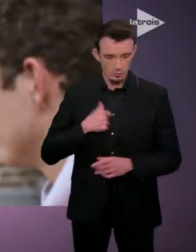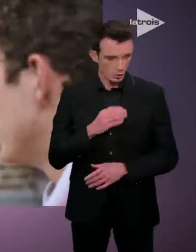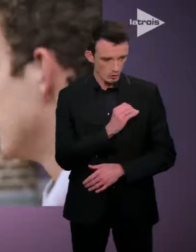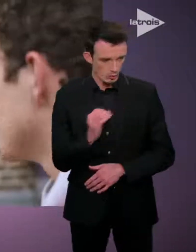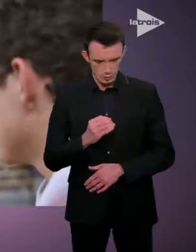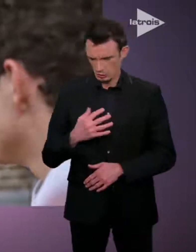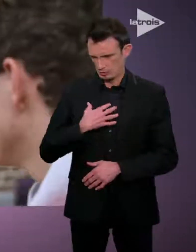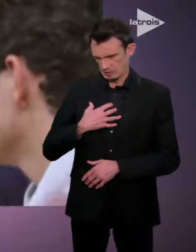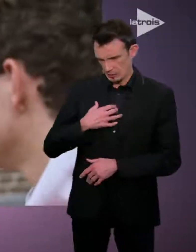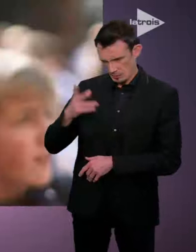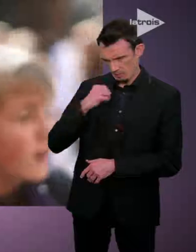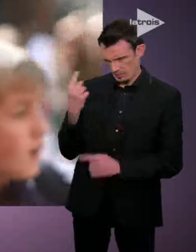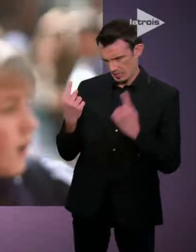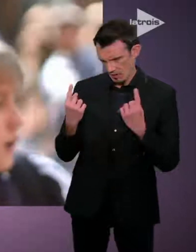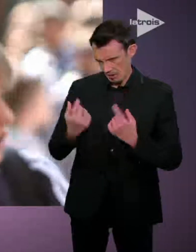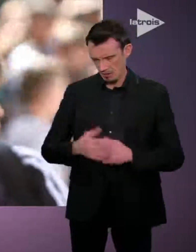Non, c'est 0-0.